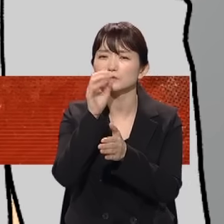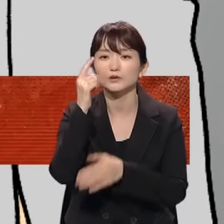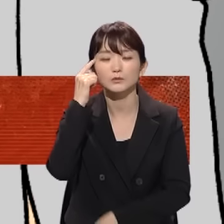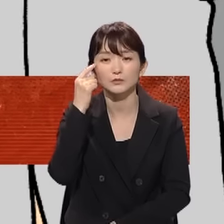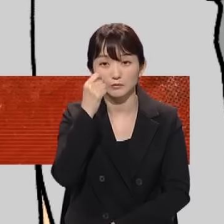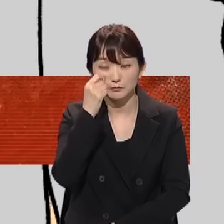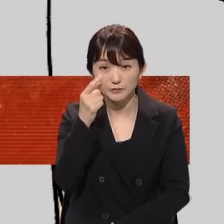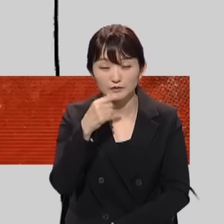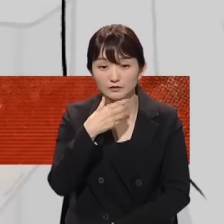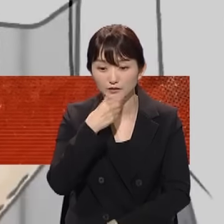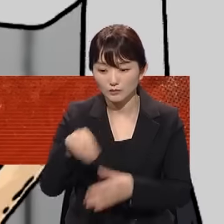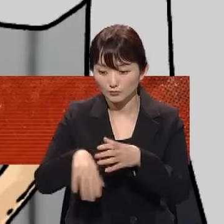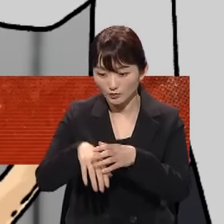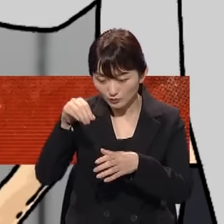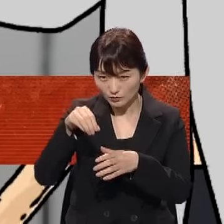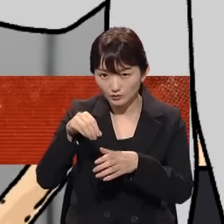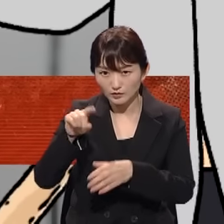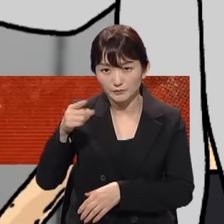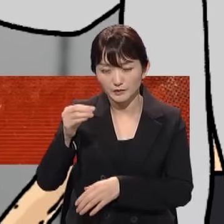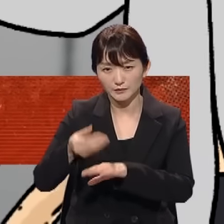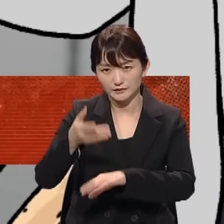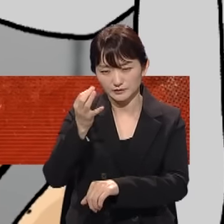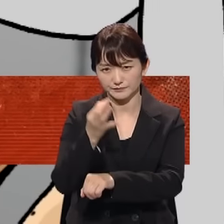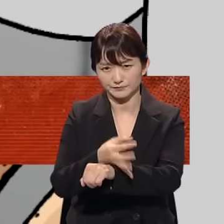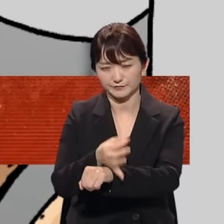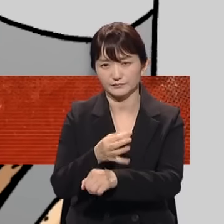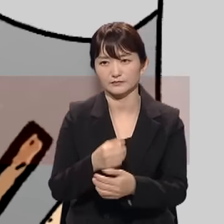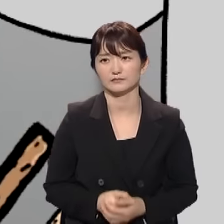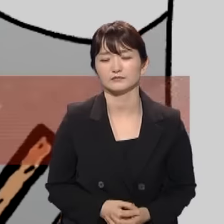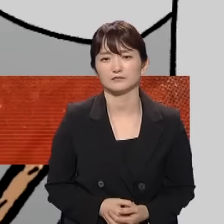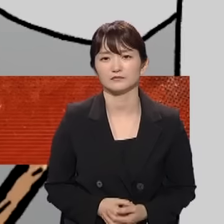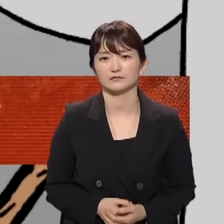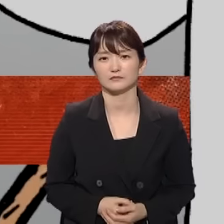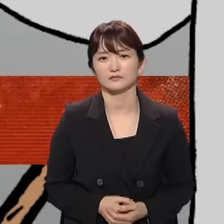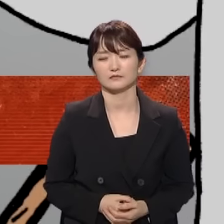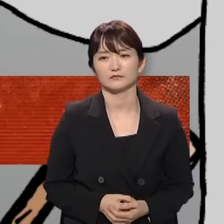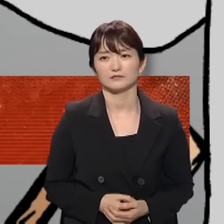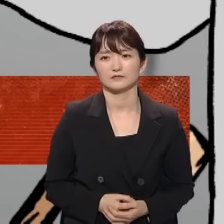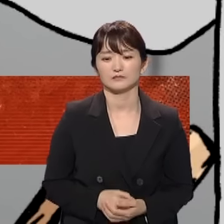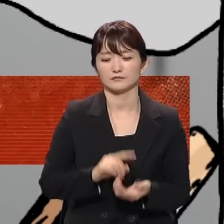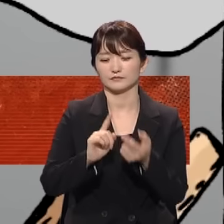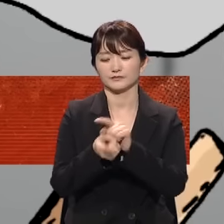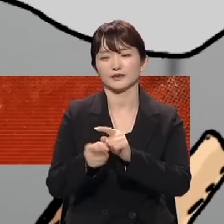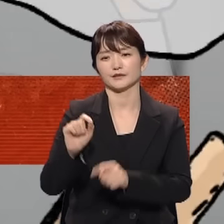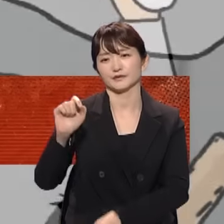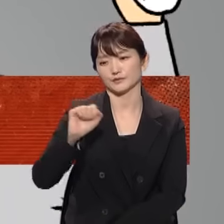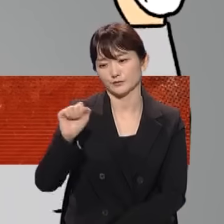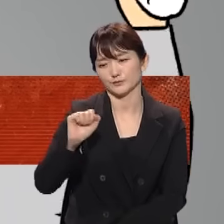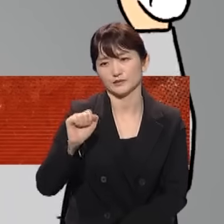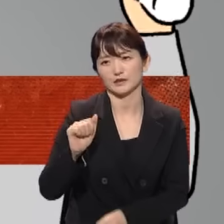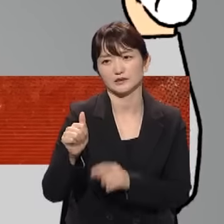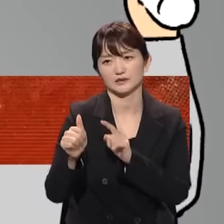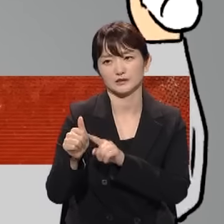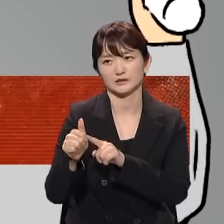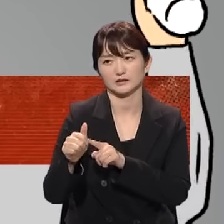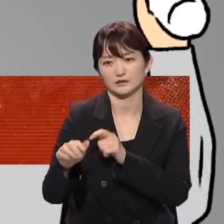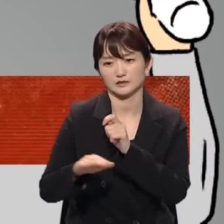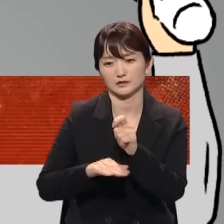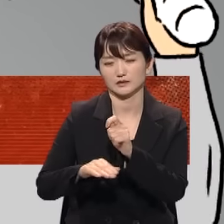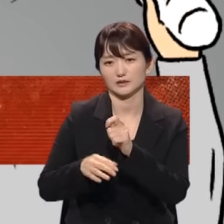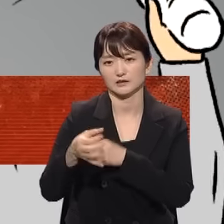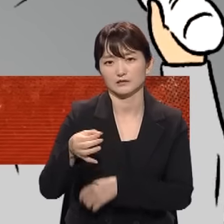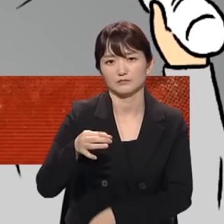매달 복권을 100만 원 이상씩 사왔고요. 아. 그리고 뚜벅이로 일하면서 대리 운전사 한다는 그 남편 네. 택시비만 한